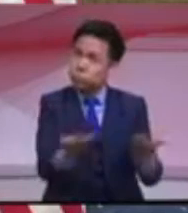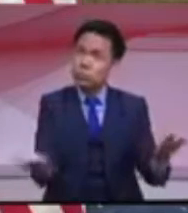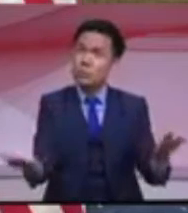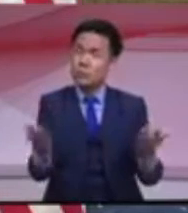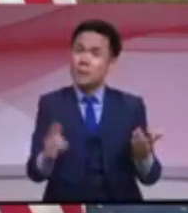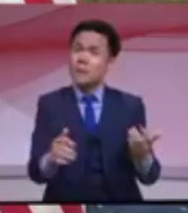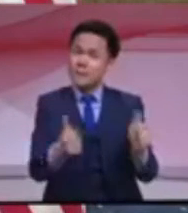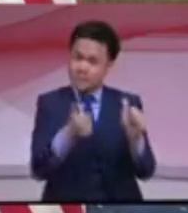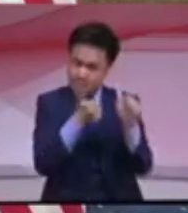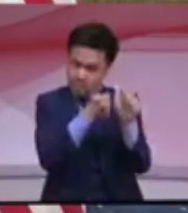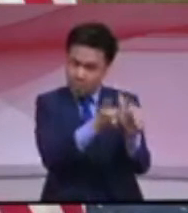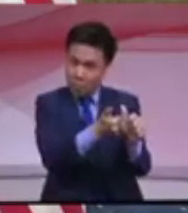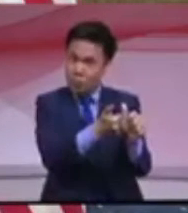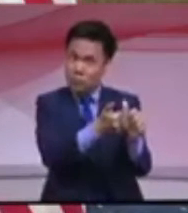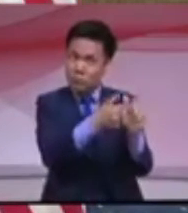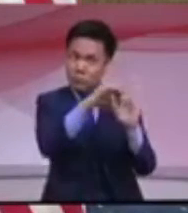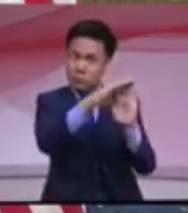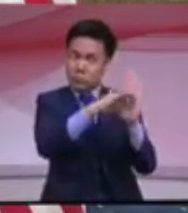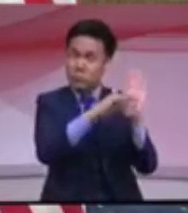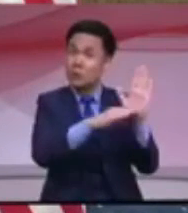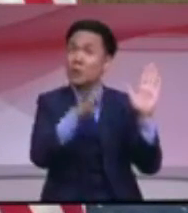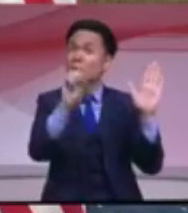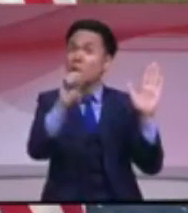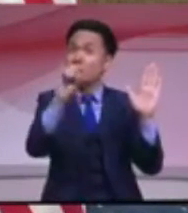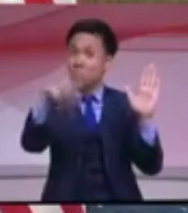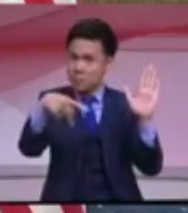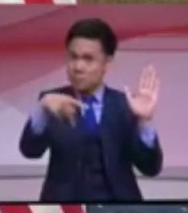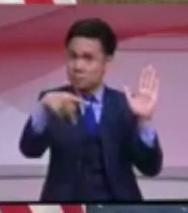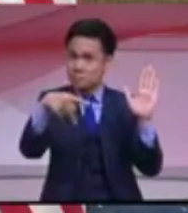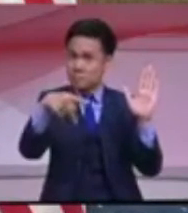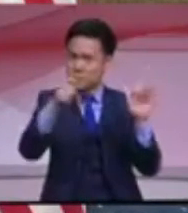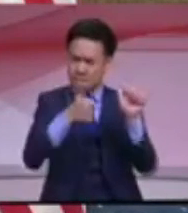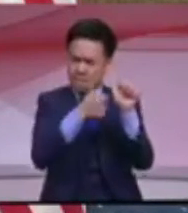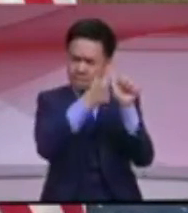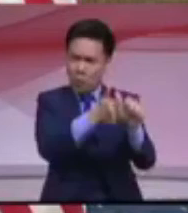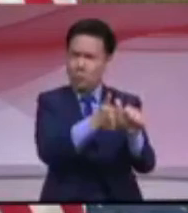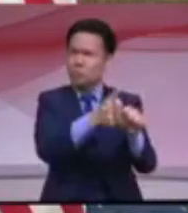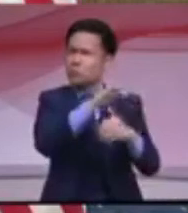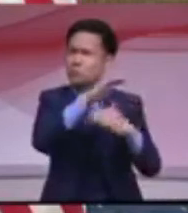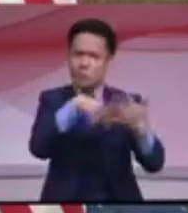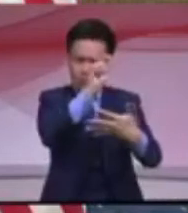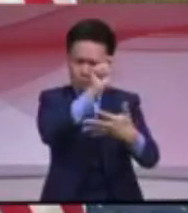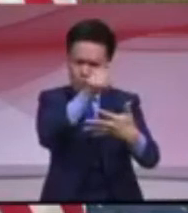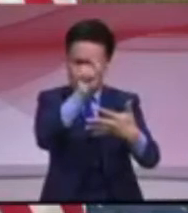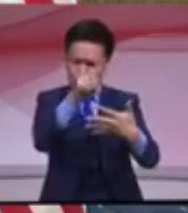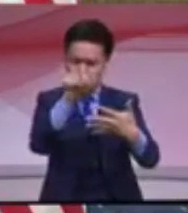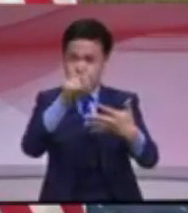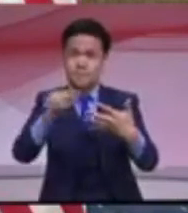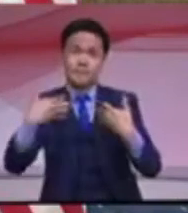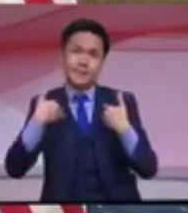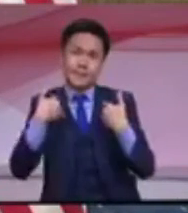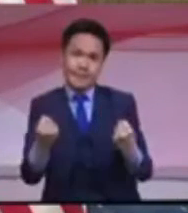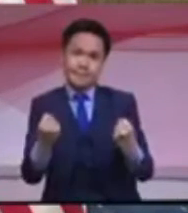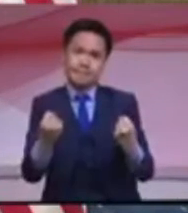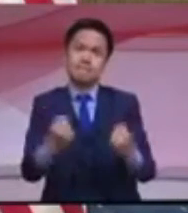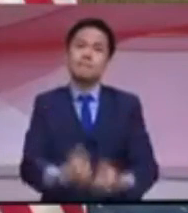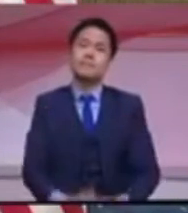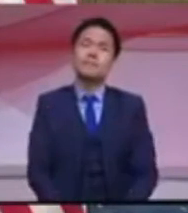mematuhi prosedur operasi standar dan protokol kesehatan yang ditetapkan